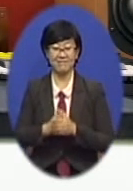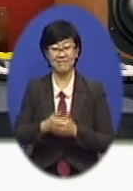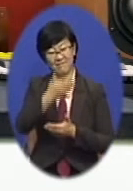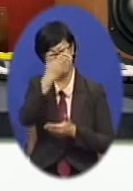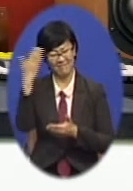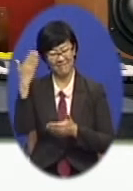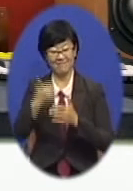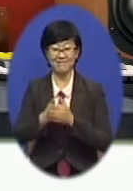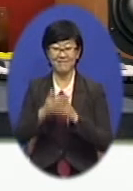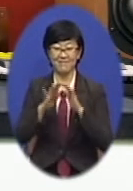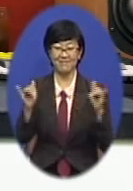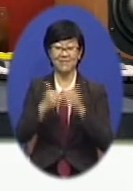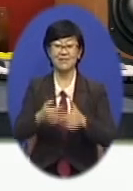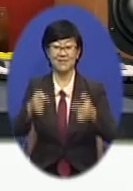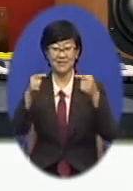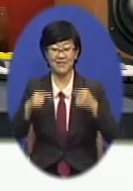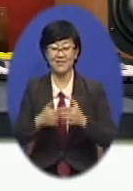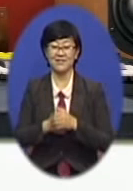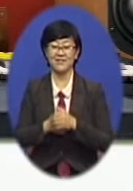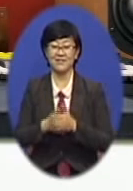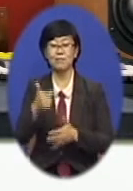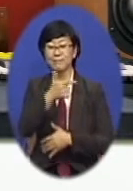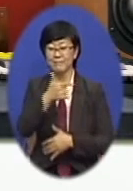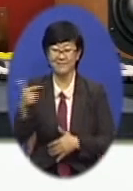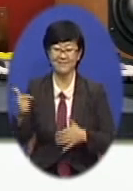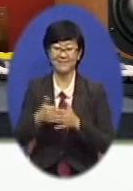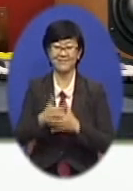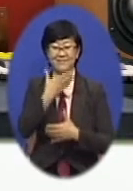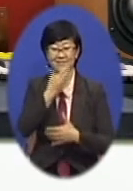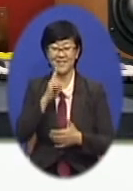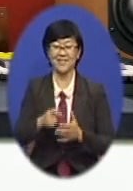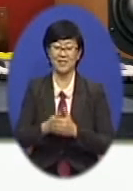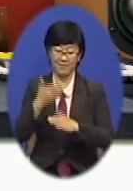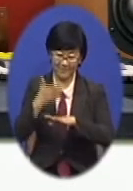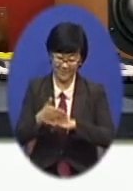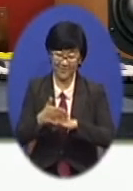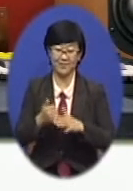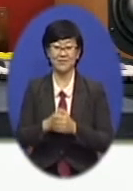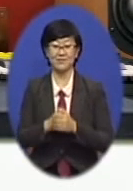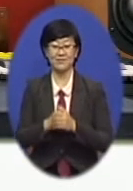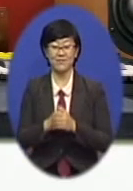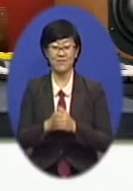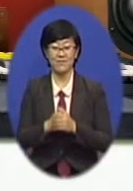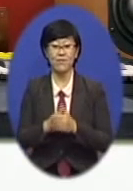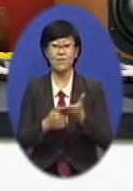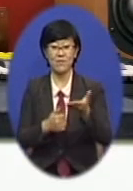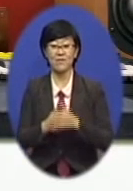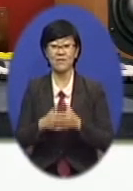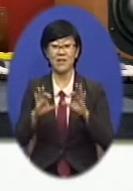분이 나오셔서 네. 함께 해주시니까 너무너무 아주 행복합니다. 감사합니다. 아, 근데요, 은희님.